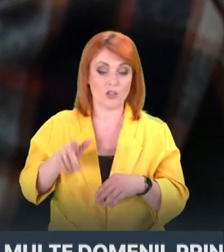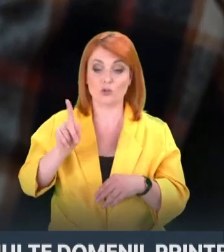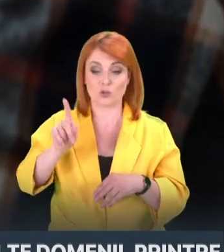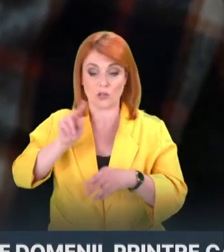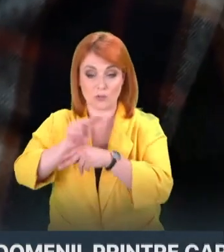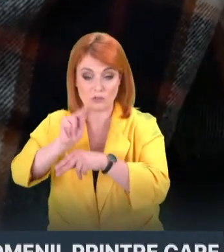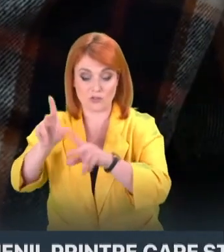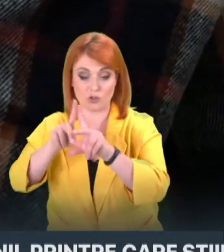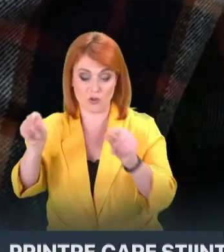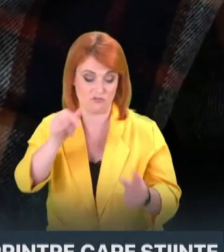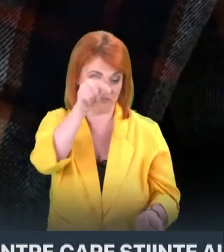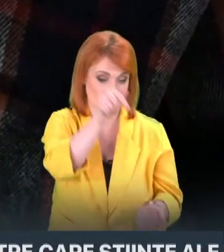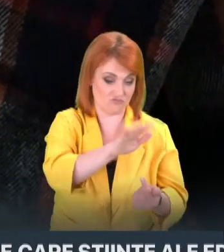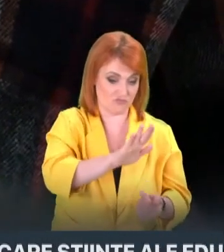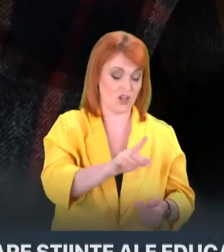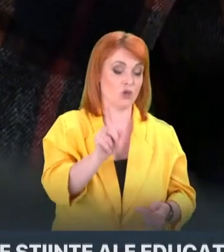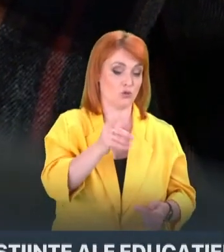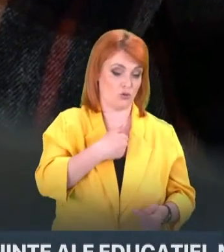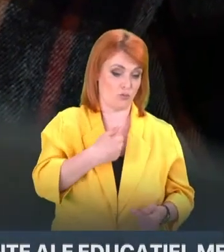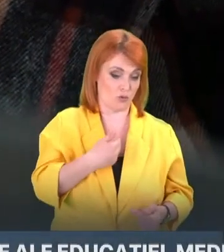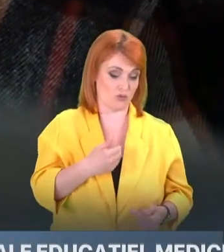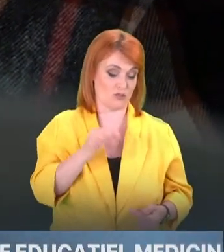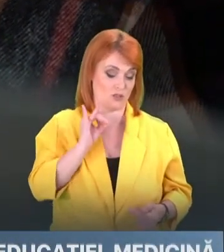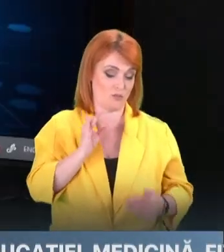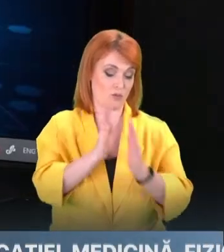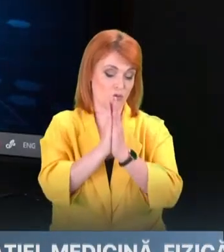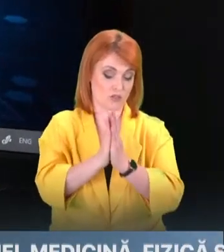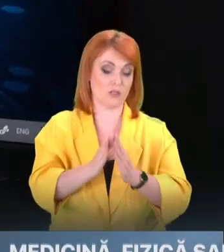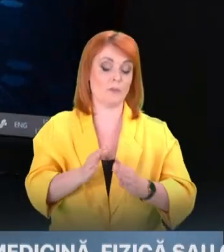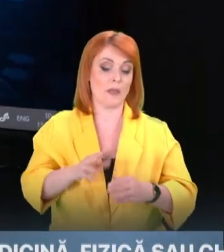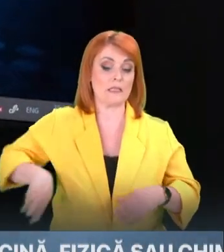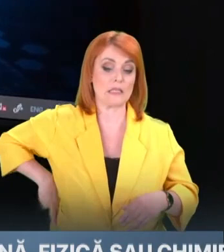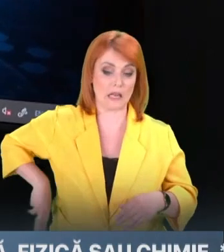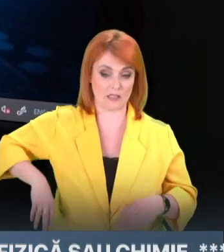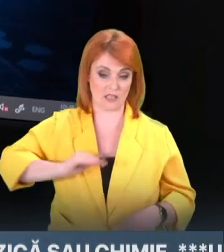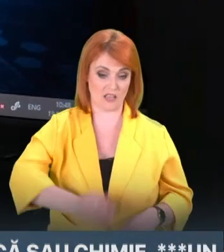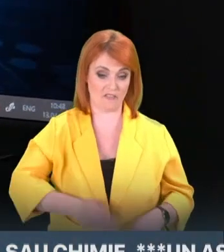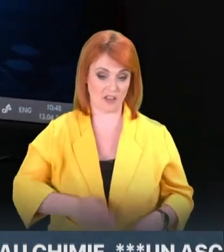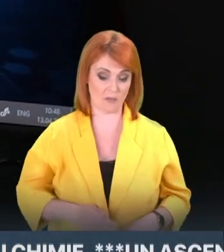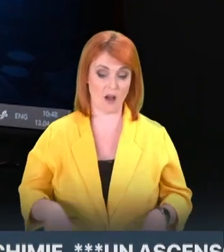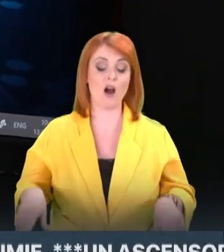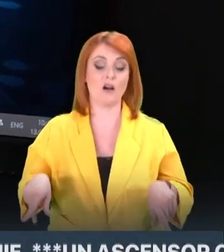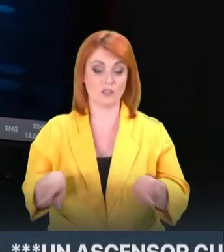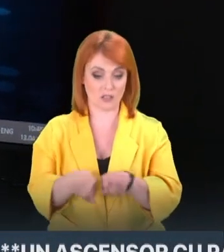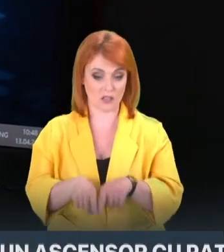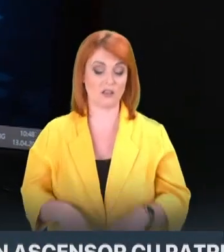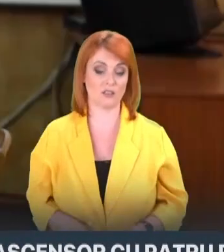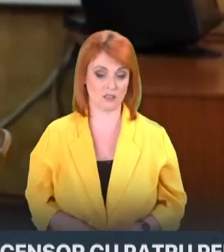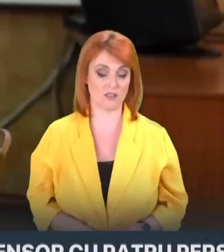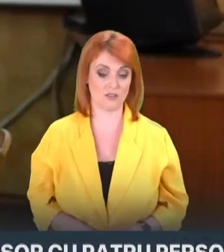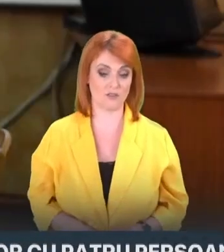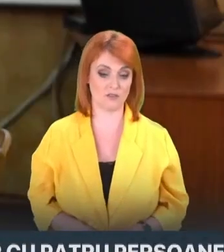cerințele angajatorilor. Este și exemplul școlii profesionale din Soroca. Doar 25% dintre absolvenți activează în